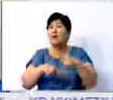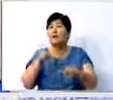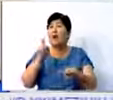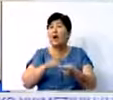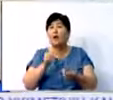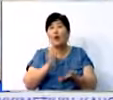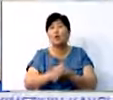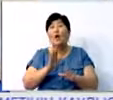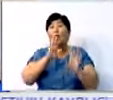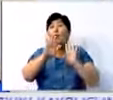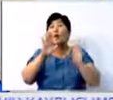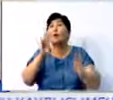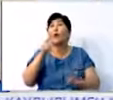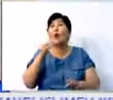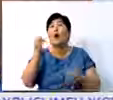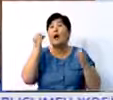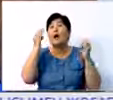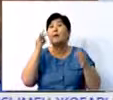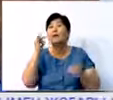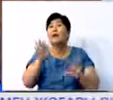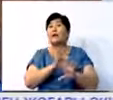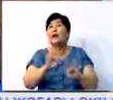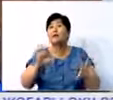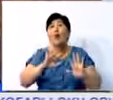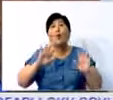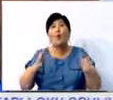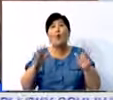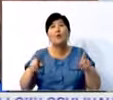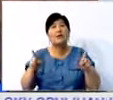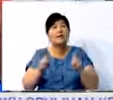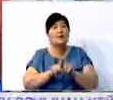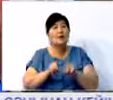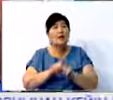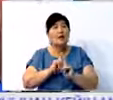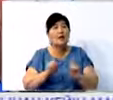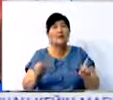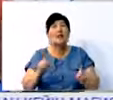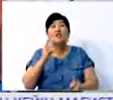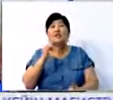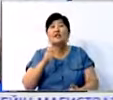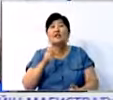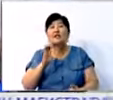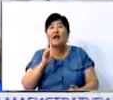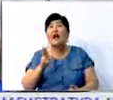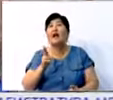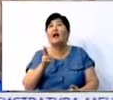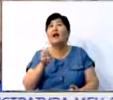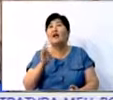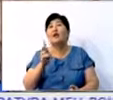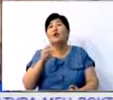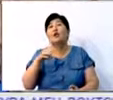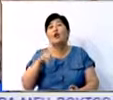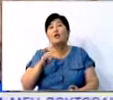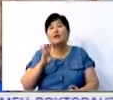еткен. Көрмеден Ноғай мәдениеті тарихынан сыр шертер оқиғалар, тұғырлы тұлғалармен қоса Шыңғысхан, Томиристің образдарын да